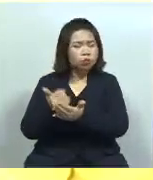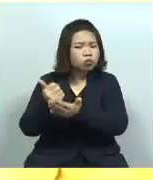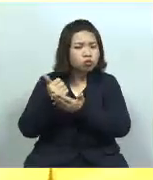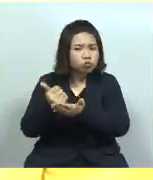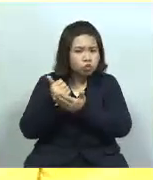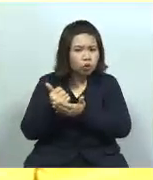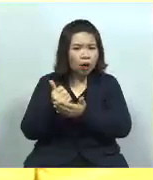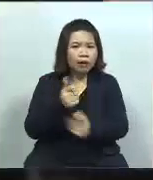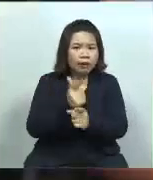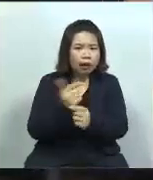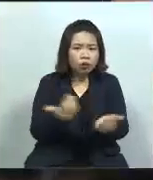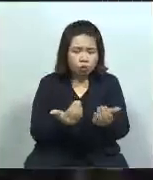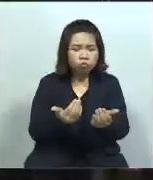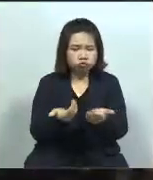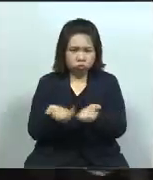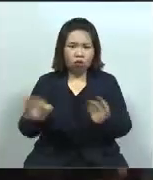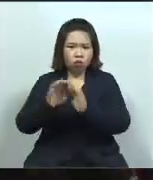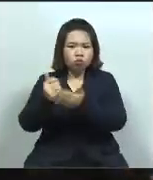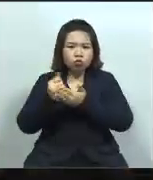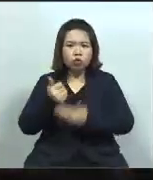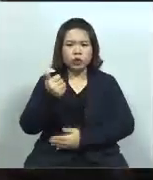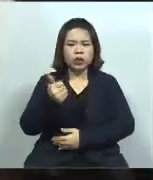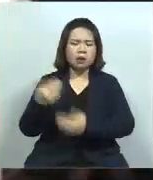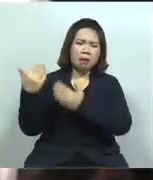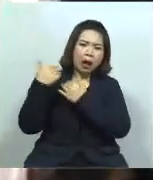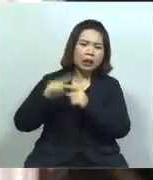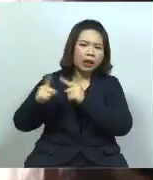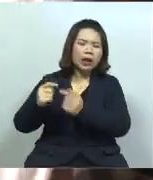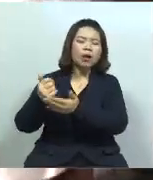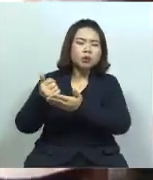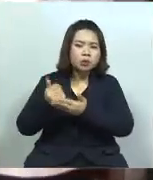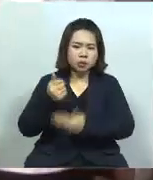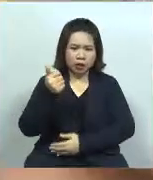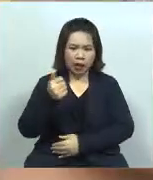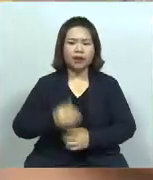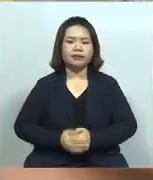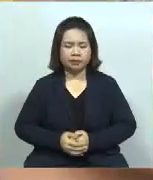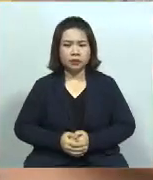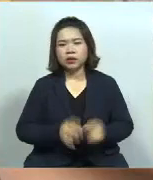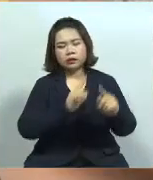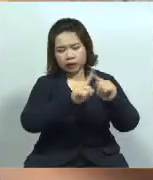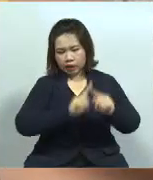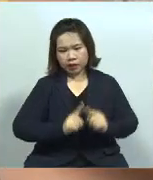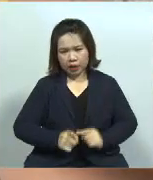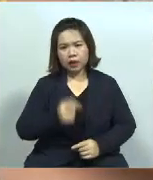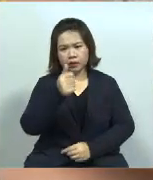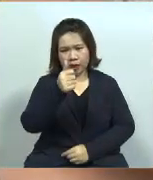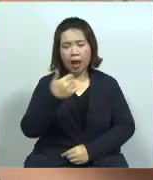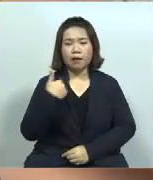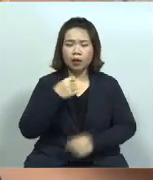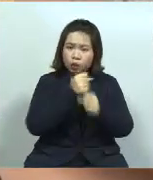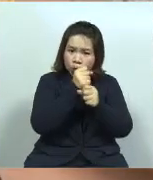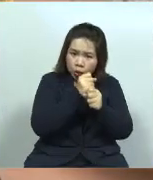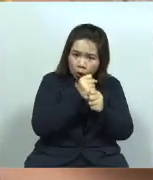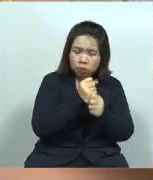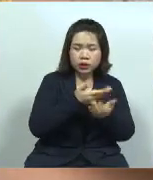ำคัญกับครอบครัวมากพอช่วยแบ่งเบาภาระและค่าใช้จ่ายในการเลี้ยงดูบุตร ได้หลายอย่างด้วยค่ะหลังจากซื้อนมซื้อแพมเ